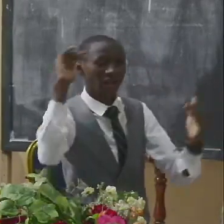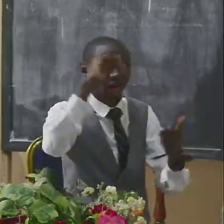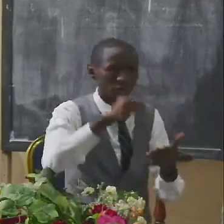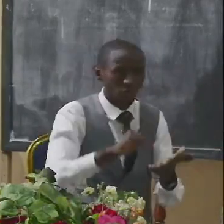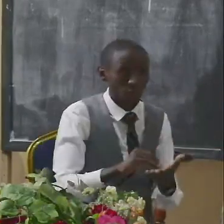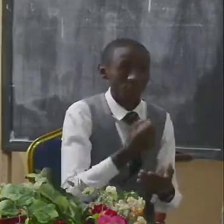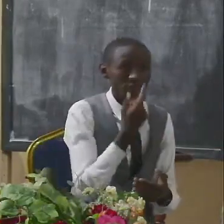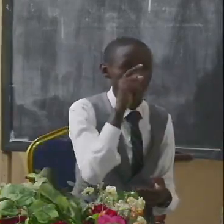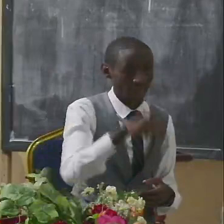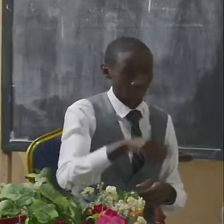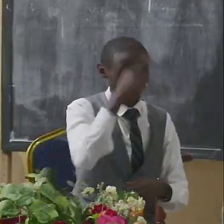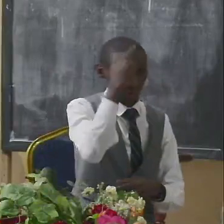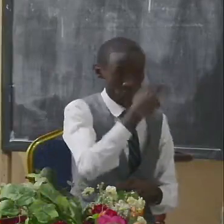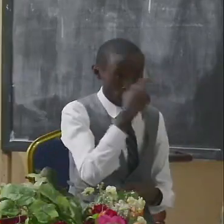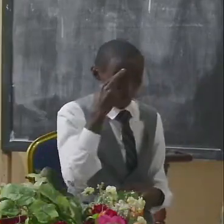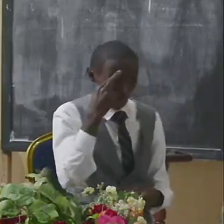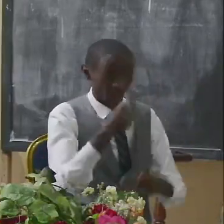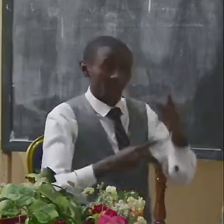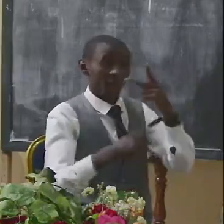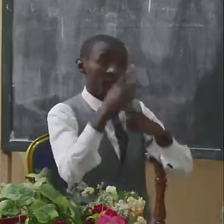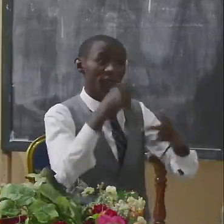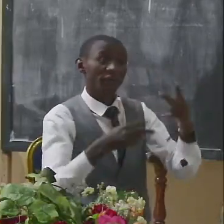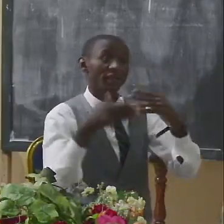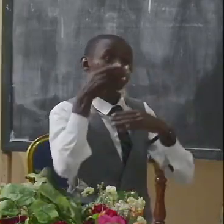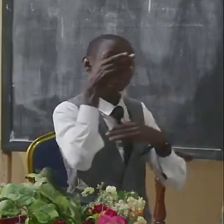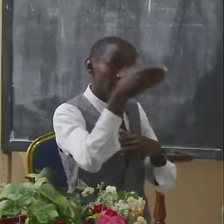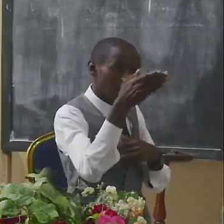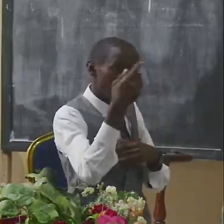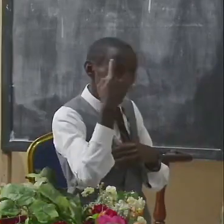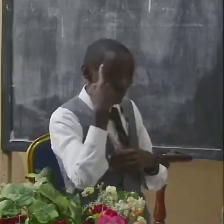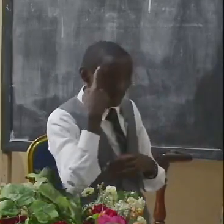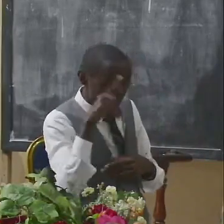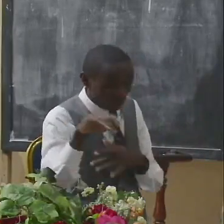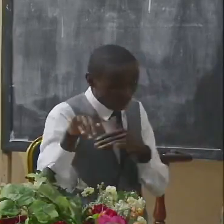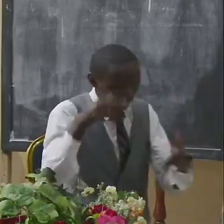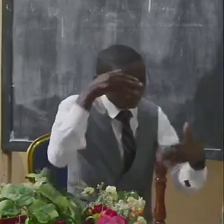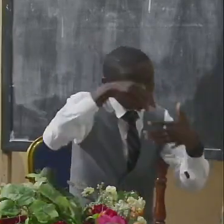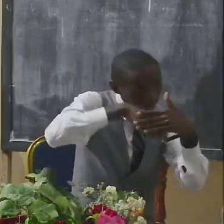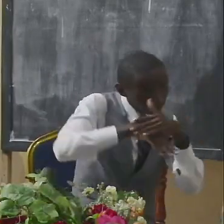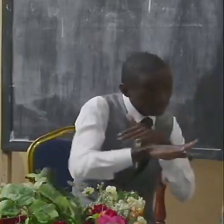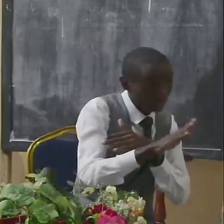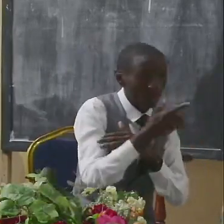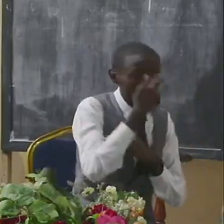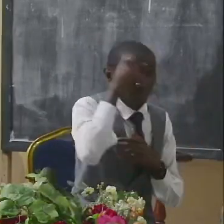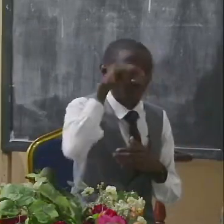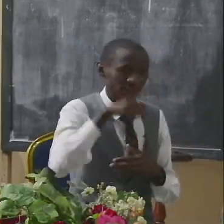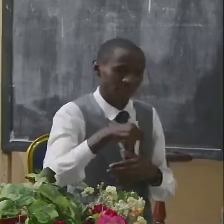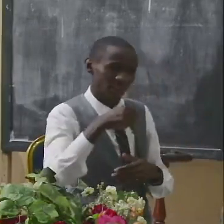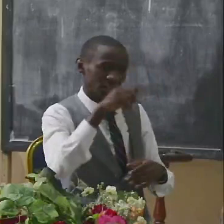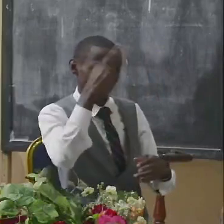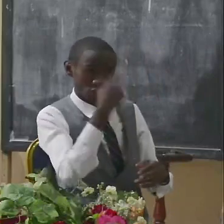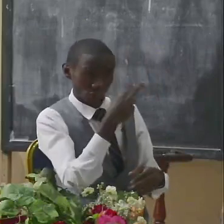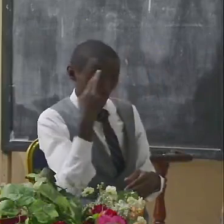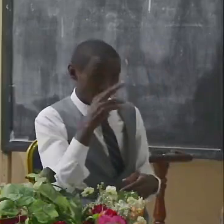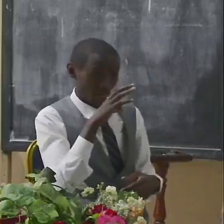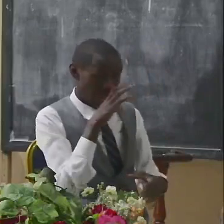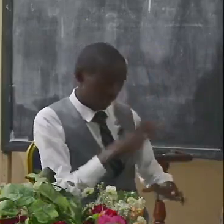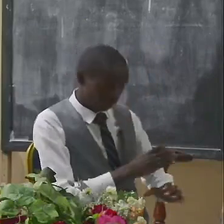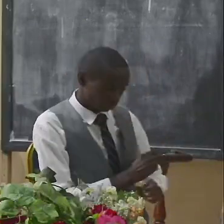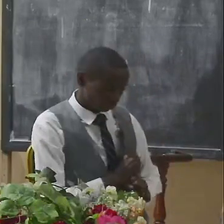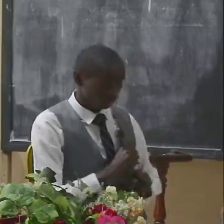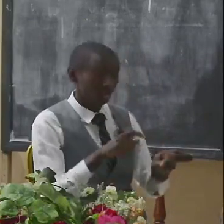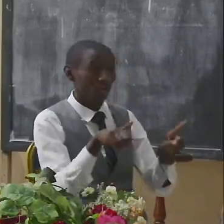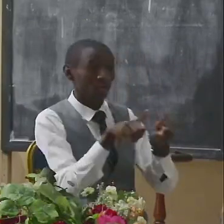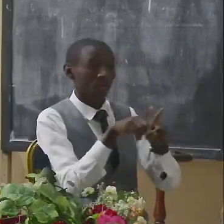Rome. Roma viendra s'intercaler. Itakuja kujiingiza. Parce que il est considéré. Kwa sababu